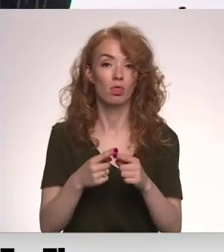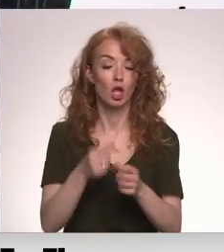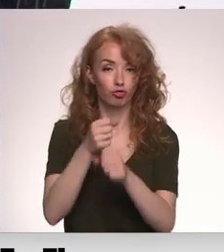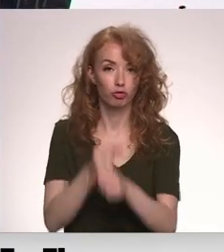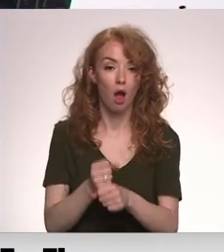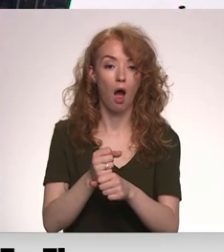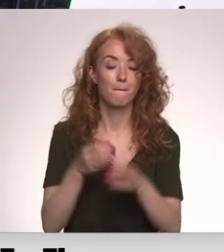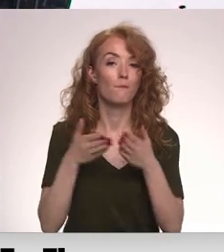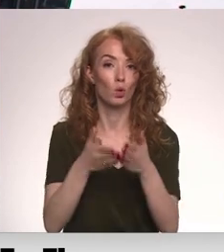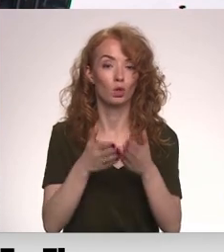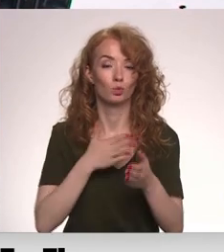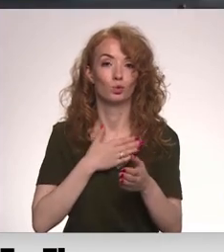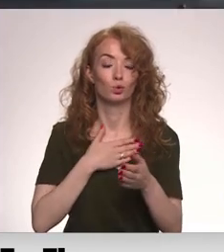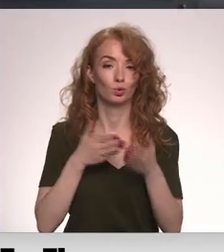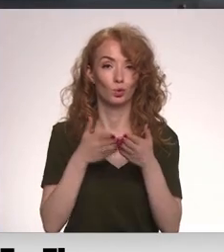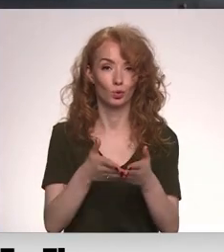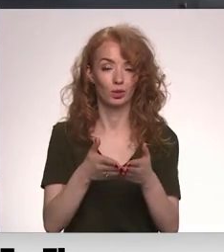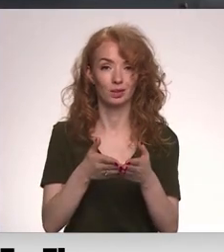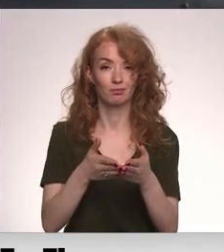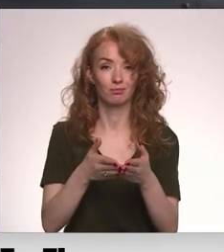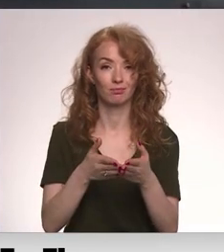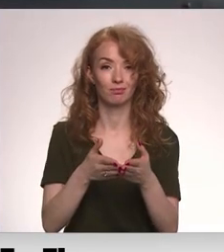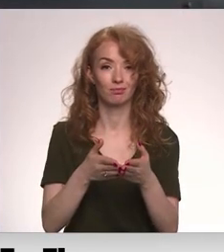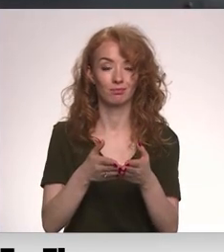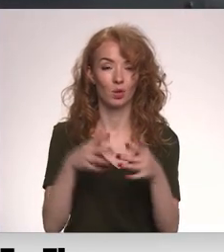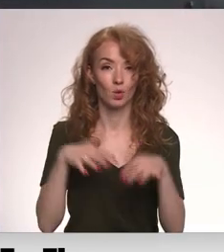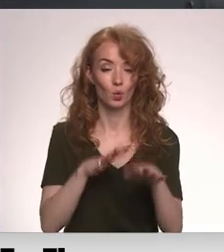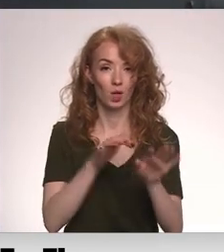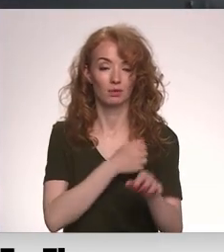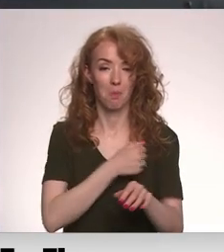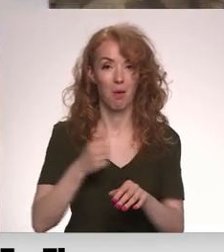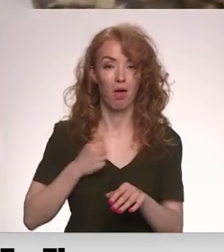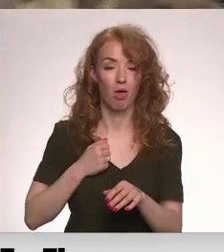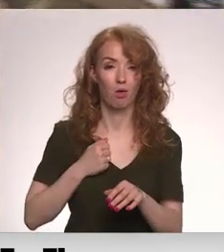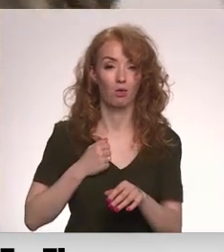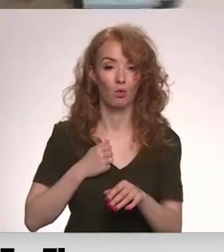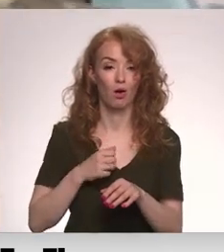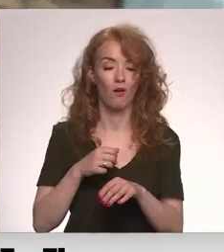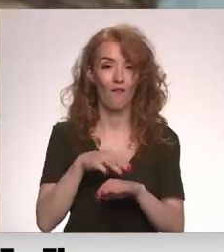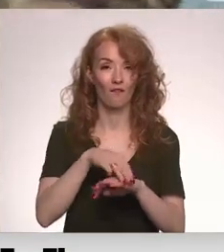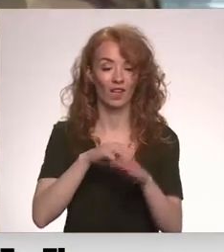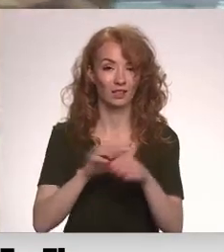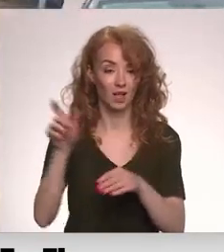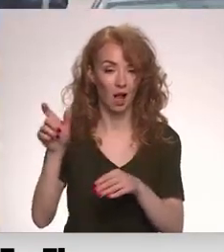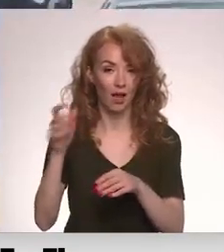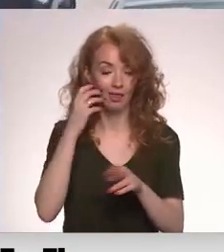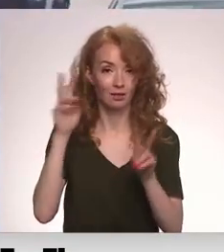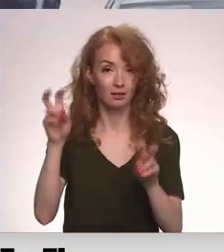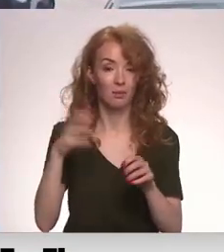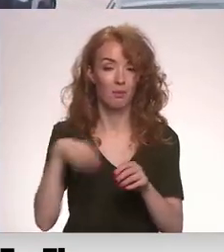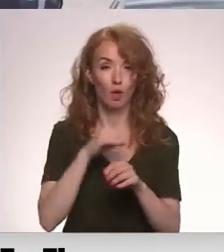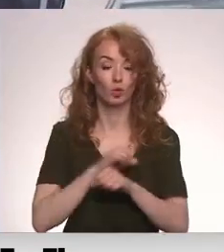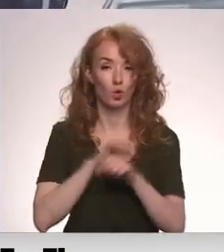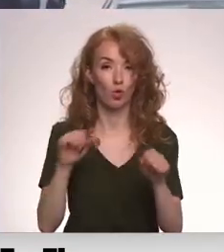Štāba kuģis ir mūsu kuģis, jūras spēku kuģis Virsaitis. Mēs nodrošinām